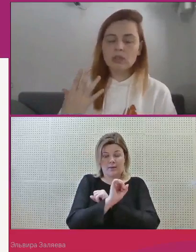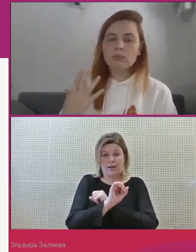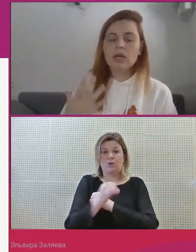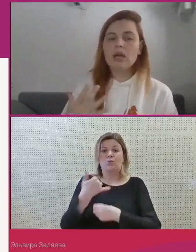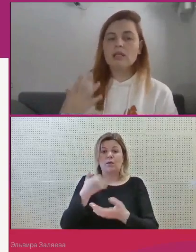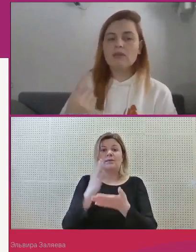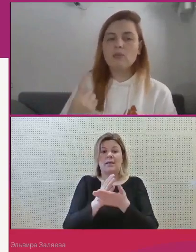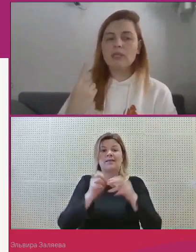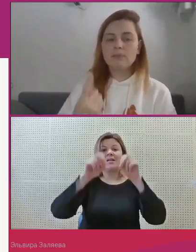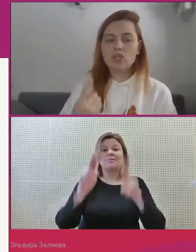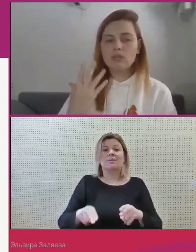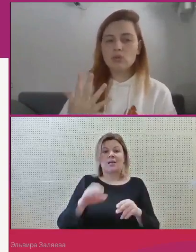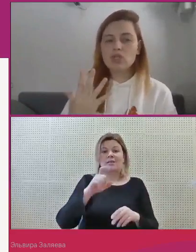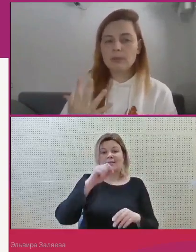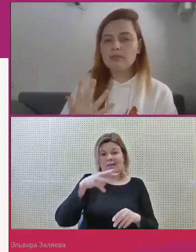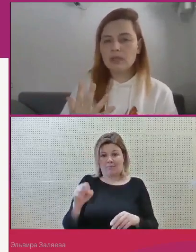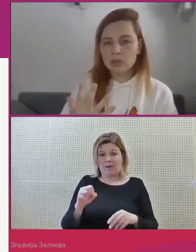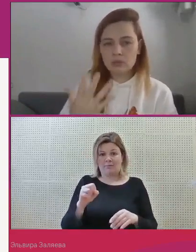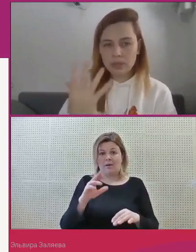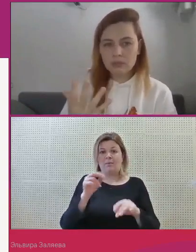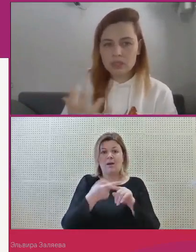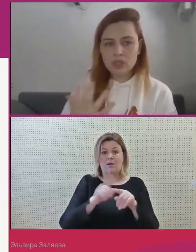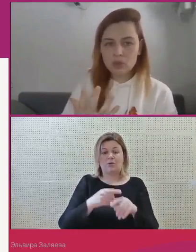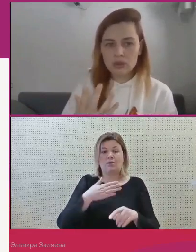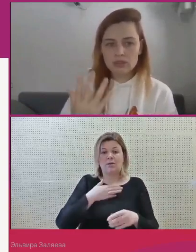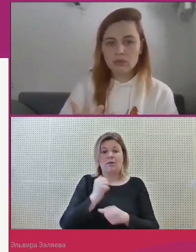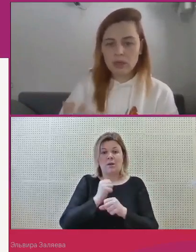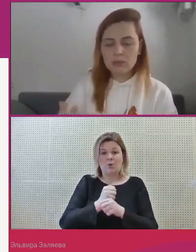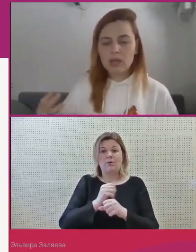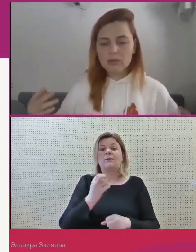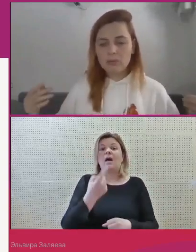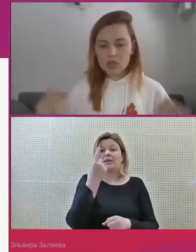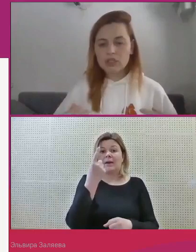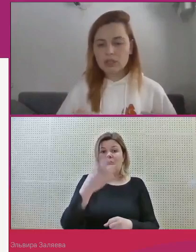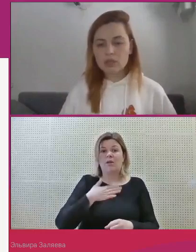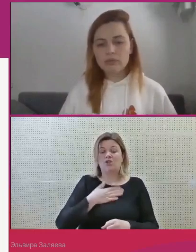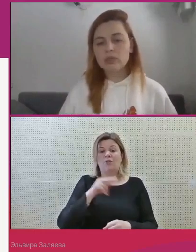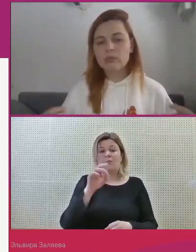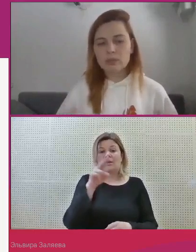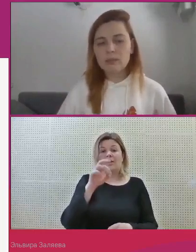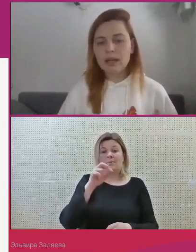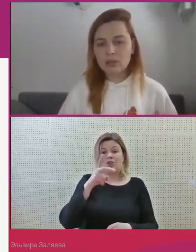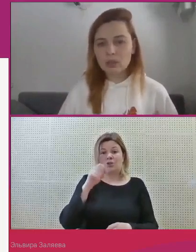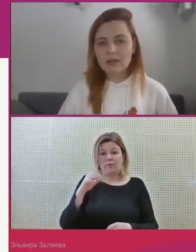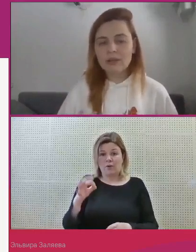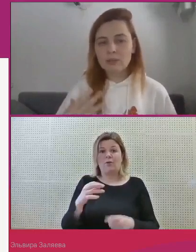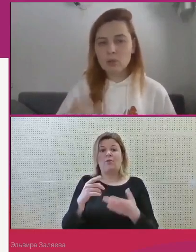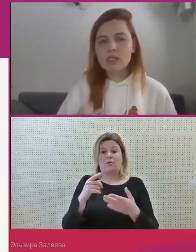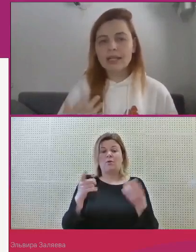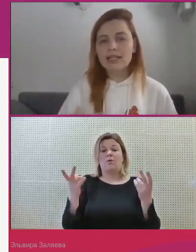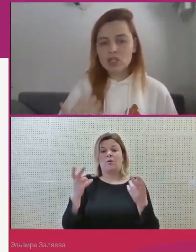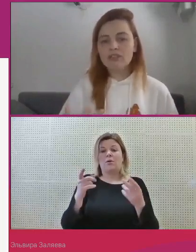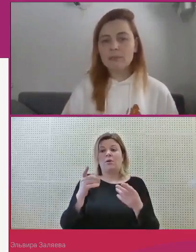мы работаем. На одного подопечного нужно 5 волонтеров. При этом не значит, что они все вот прям пришли на тренировку с ним или помогают ему